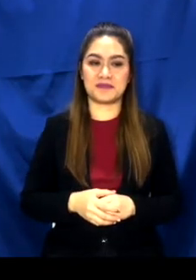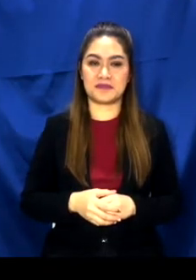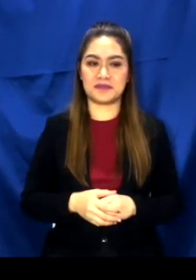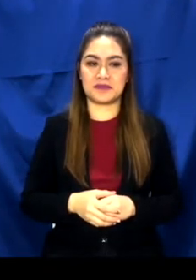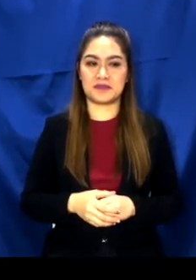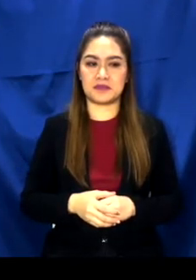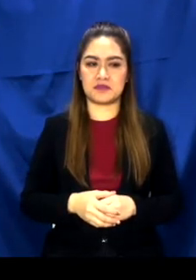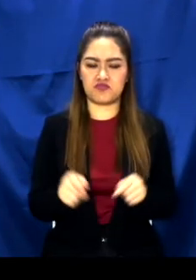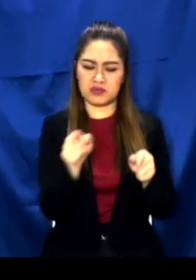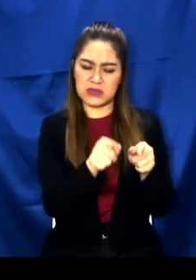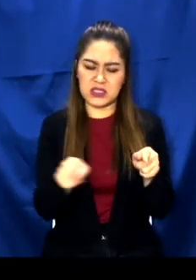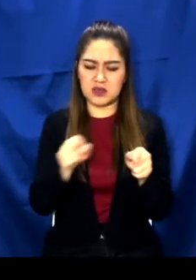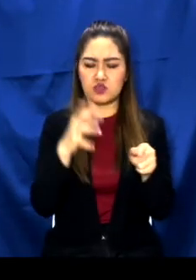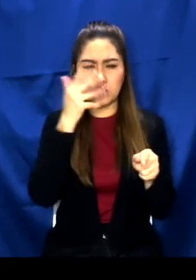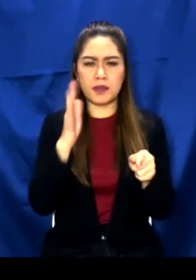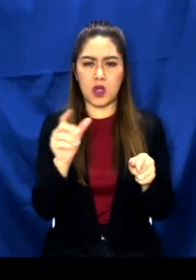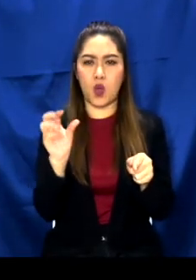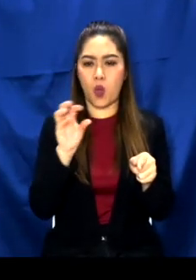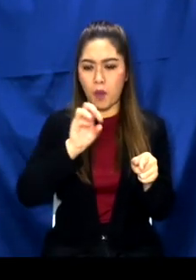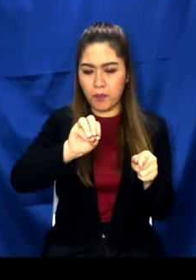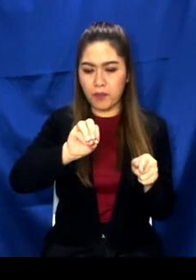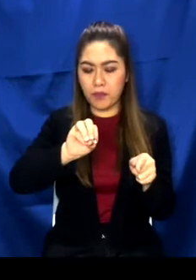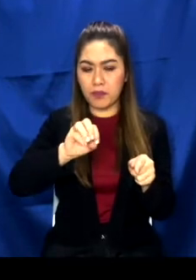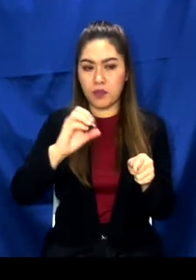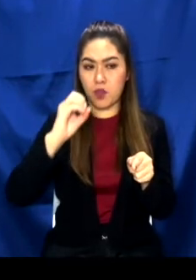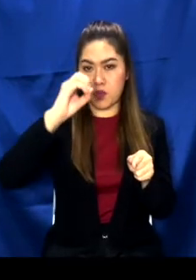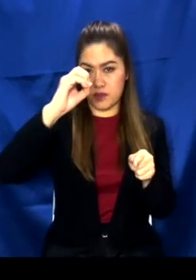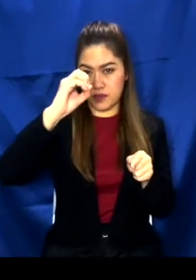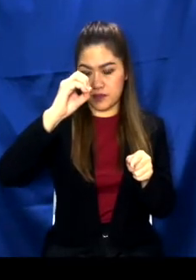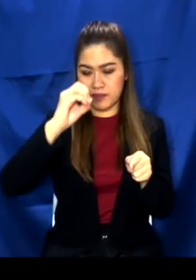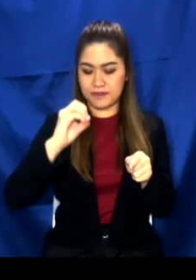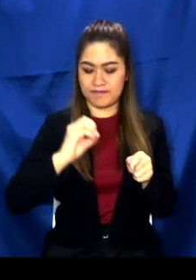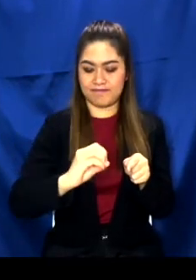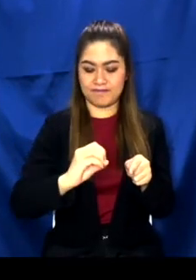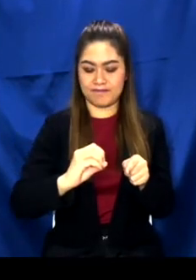วงรีไม่สวยเราก็ย่อให้มันเป็นกลมหน่อยแบบนี้ก็